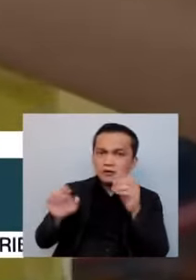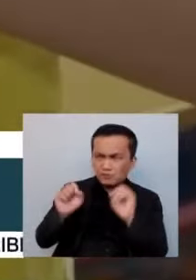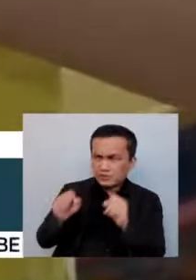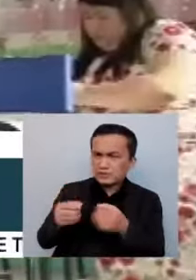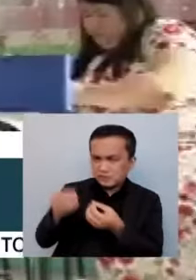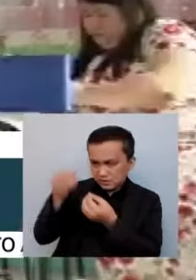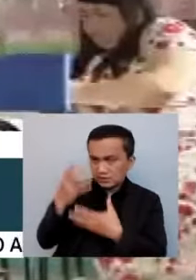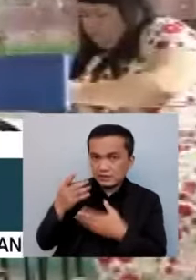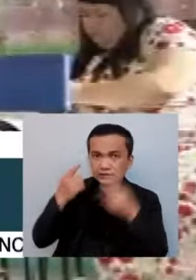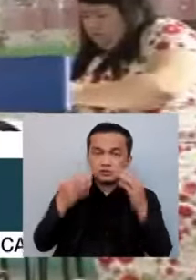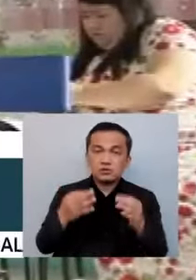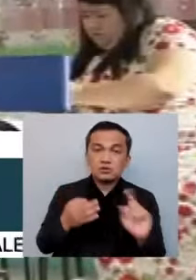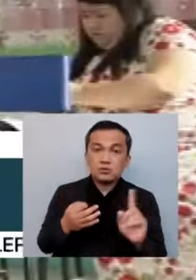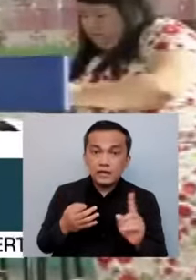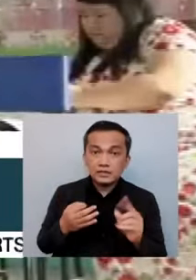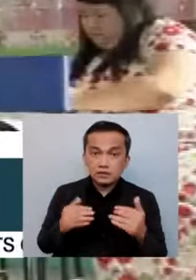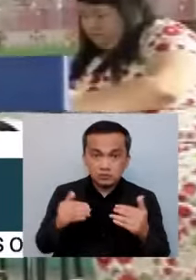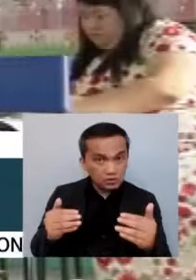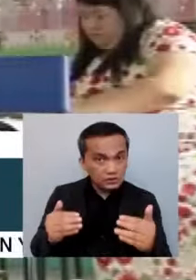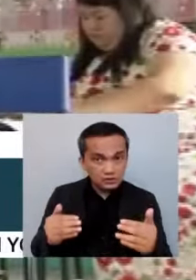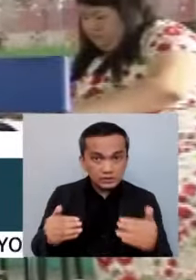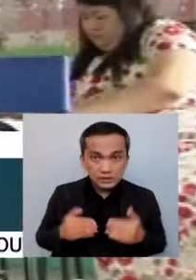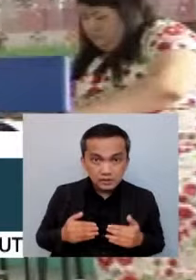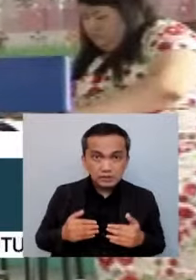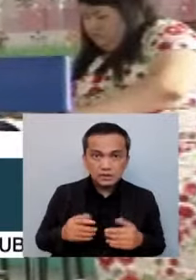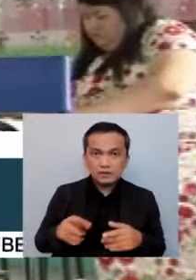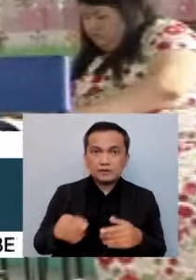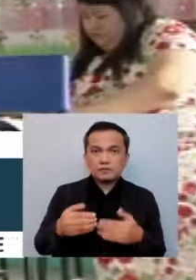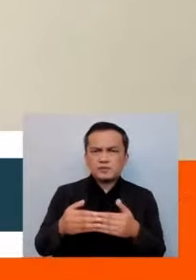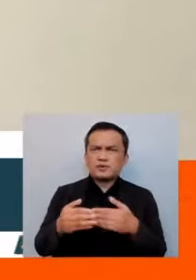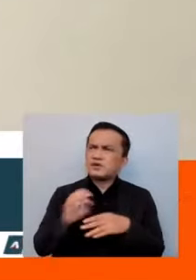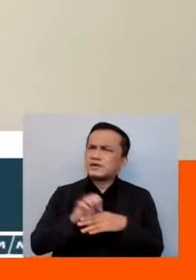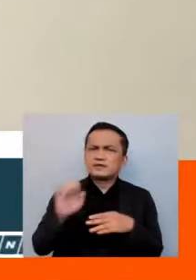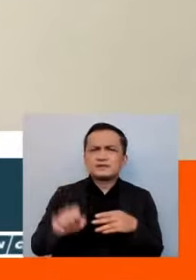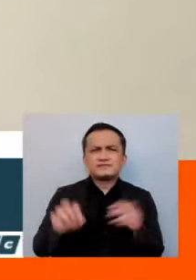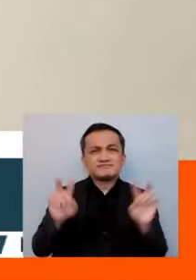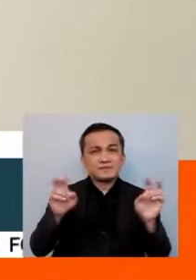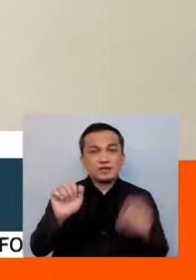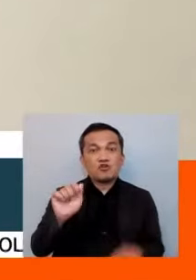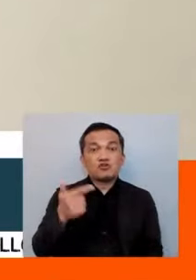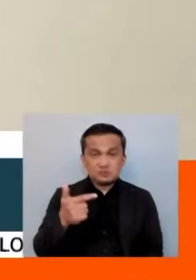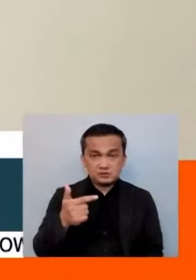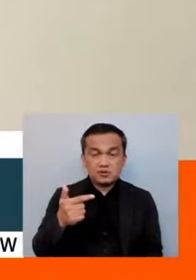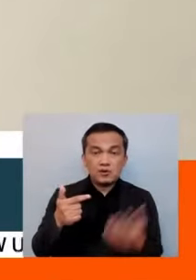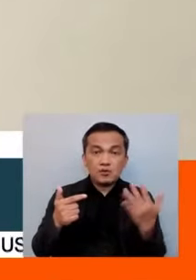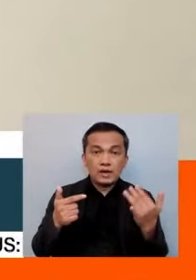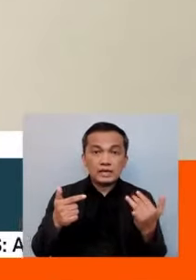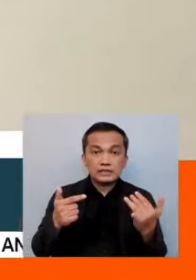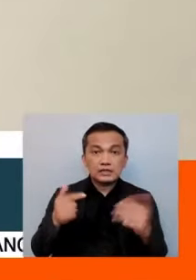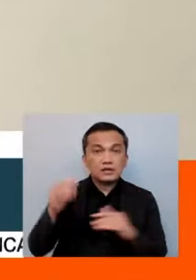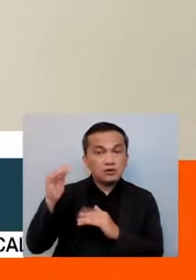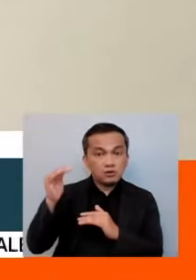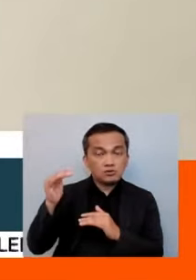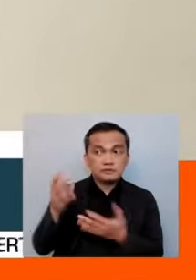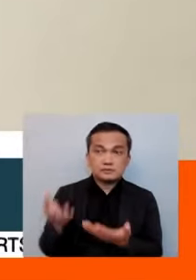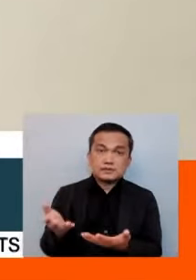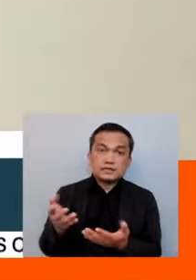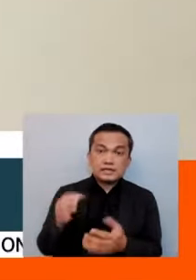decision talaga kung tutuloy o hindi bago man po matapos sana ang Agosto, sapagkat hopefully po, opo, kung sakasakali